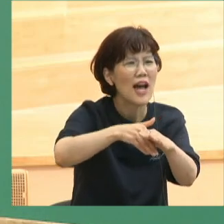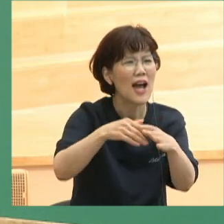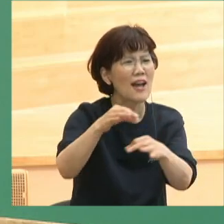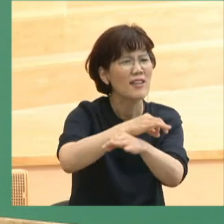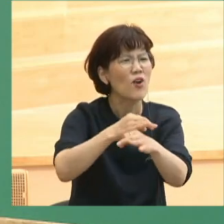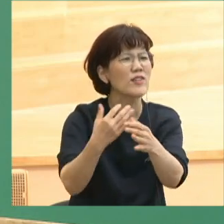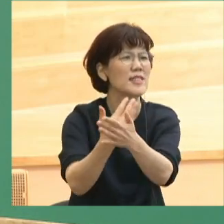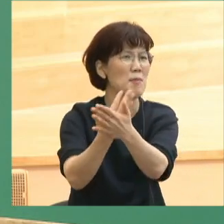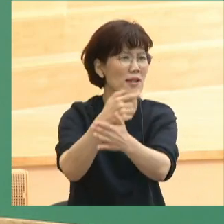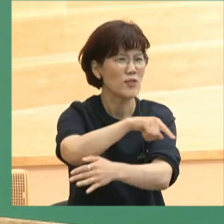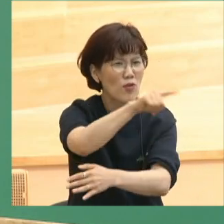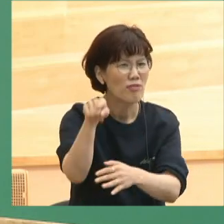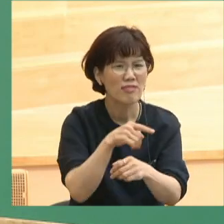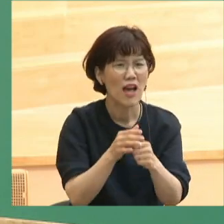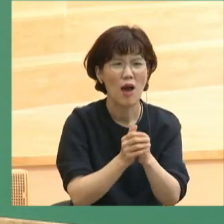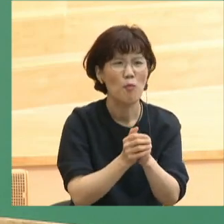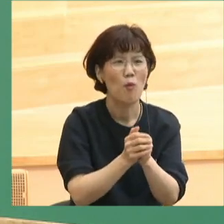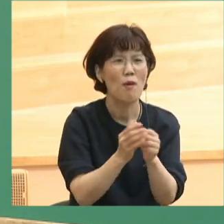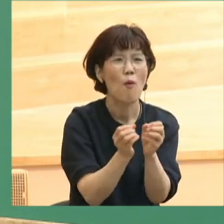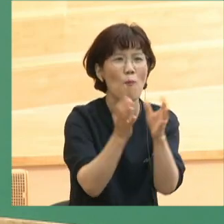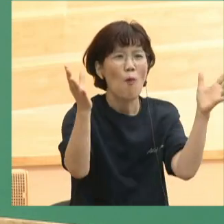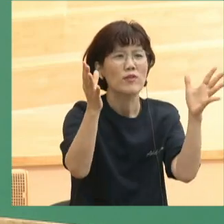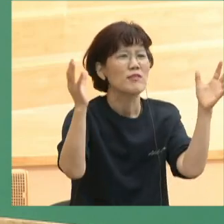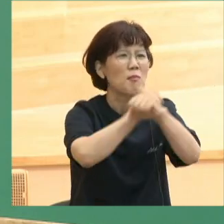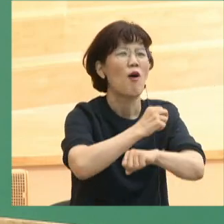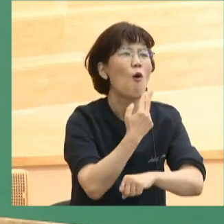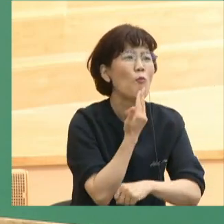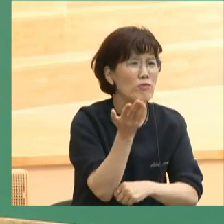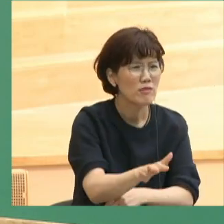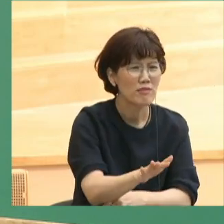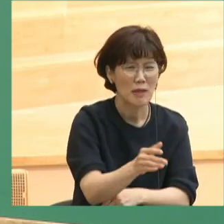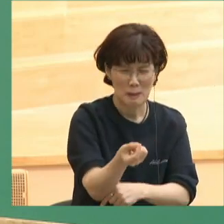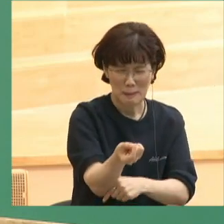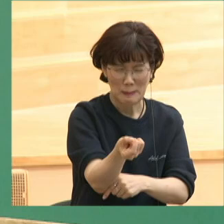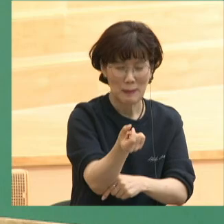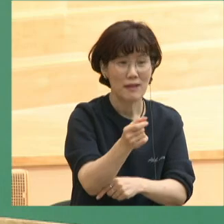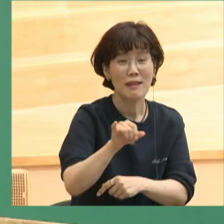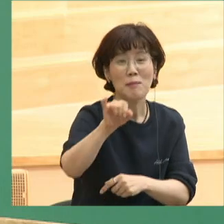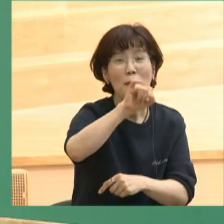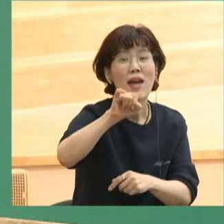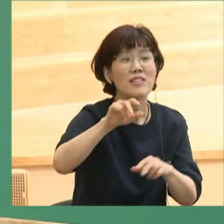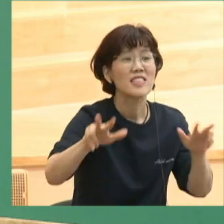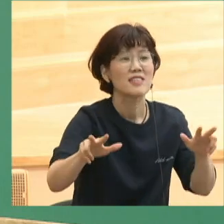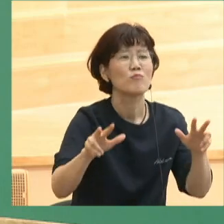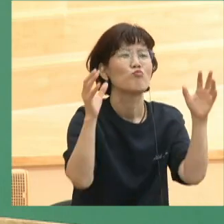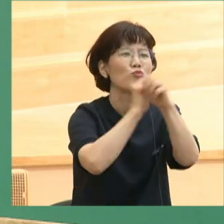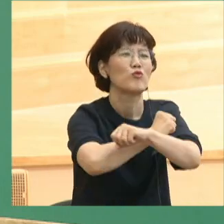원폭에도 무너지지 않았던 문화와 문명이 조그마한 바이러스에 지금 무너지고 있다.